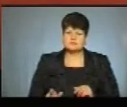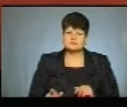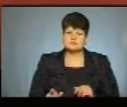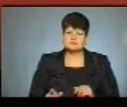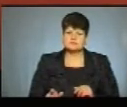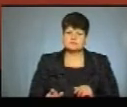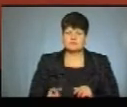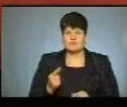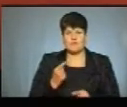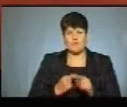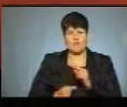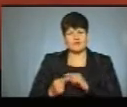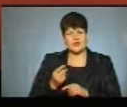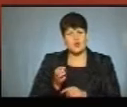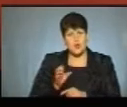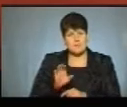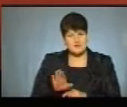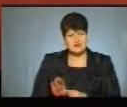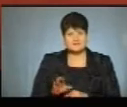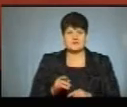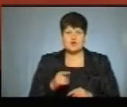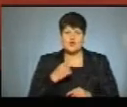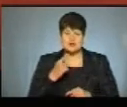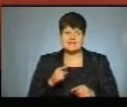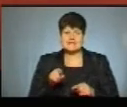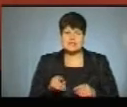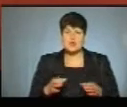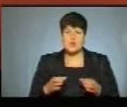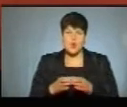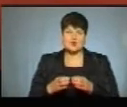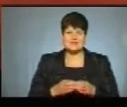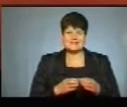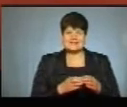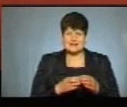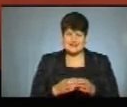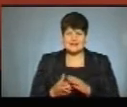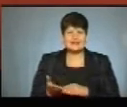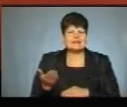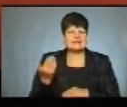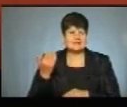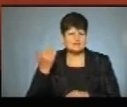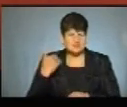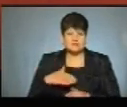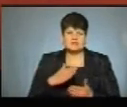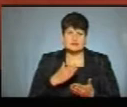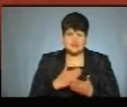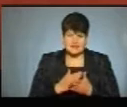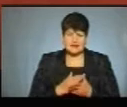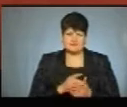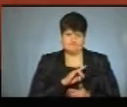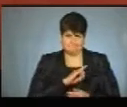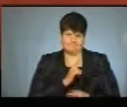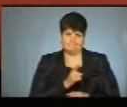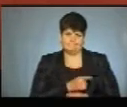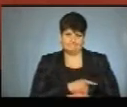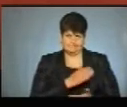Знову ж повертаючись до коментаря, Станіслав казав, ті осередки, які досить давніше існують і міцніше так